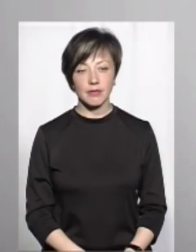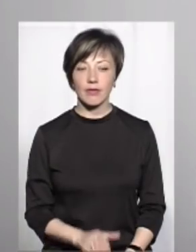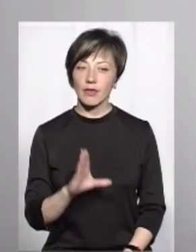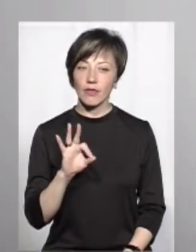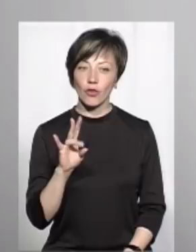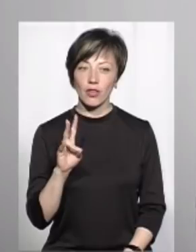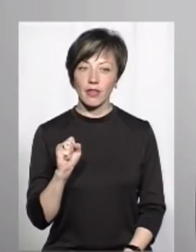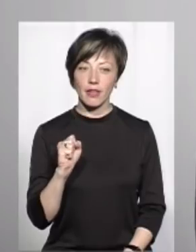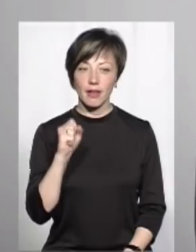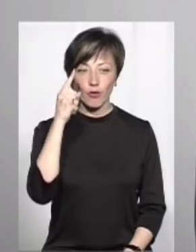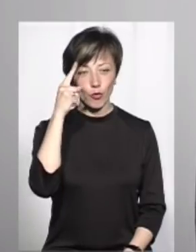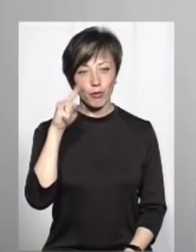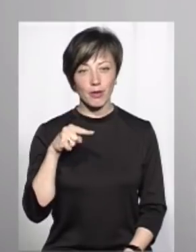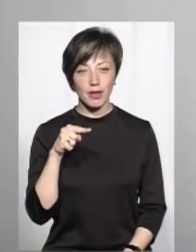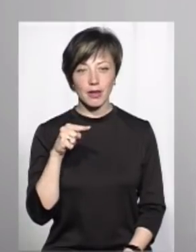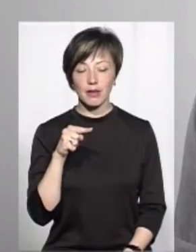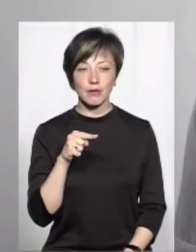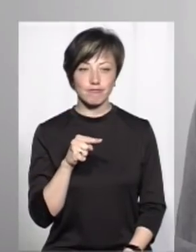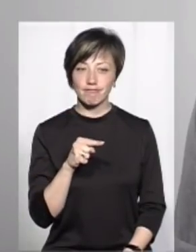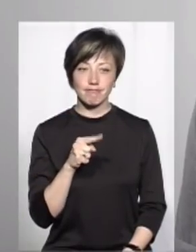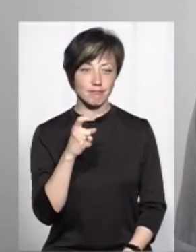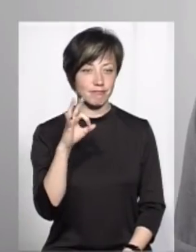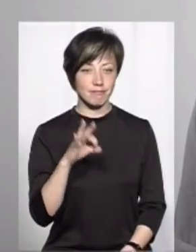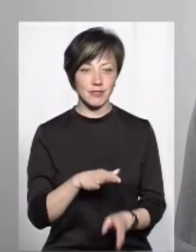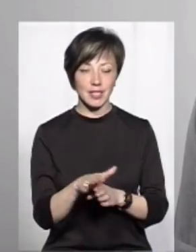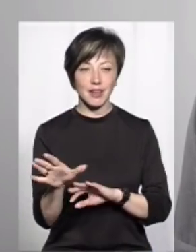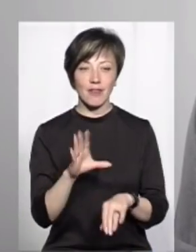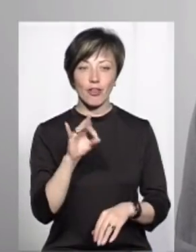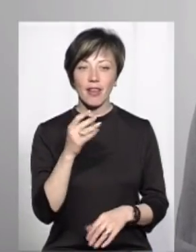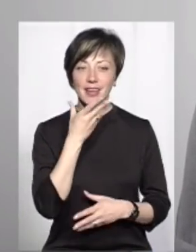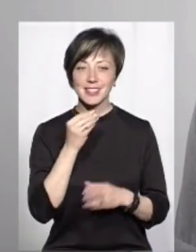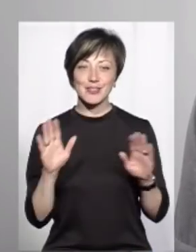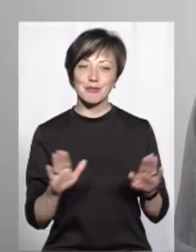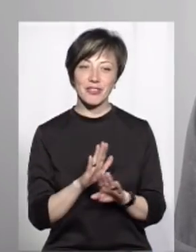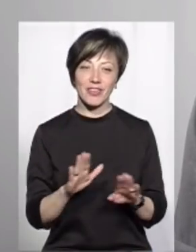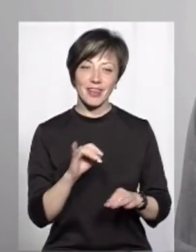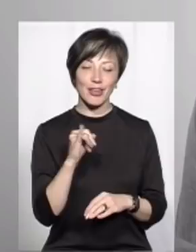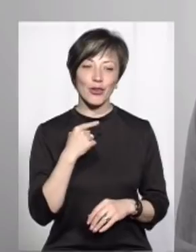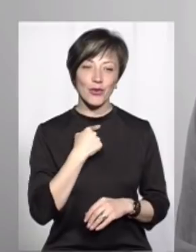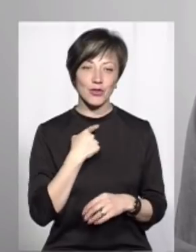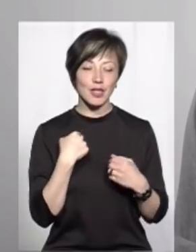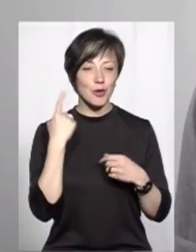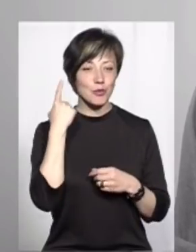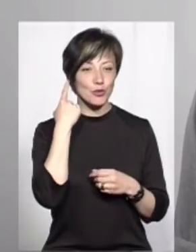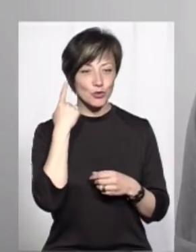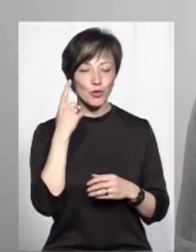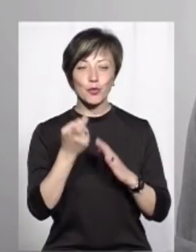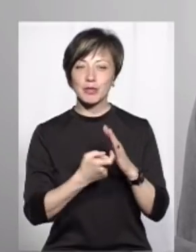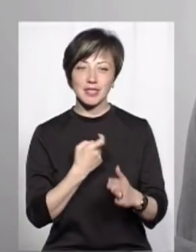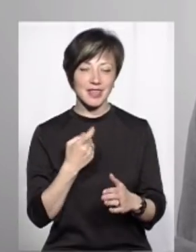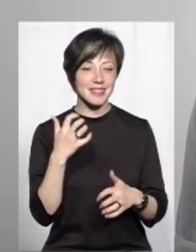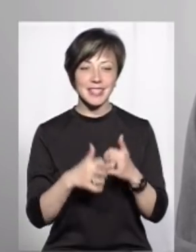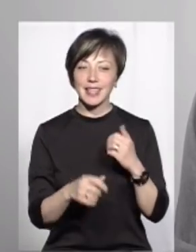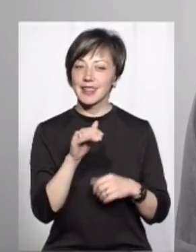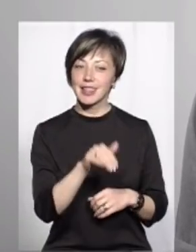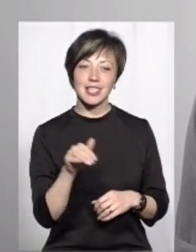Вона вміє буквально все. Вона красиво співає. Її голос я почую і впізнаю